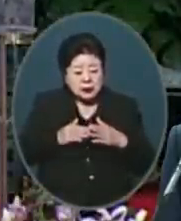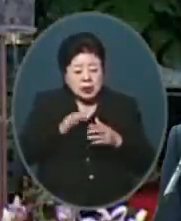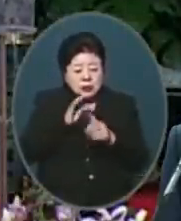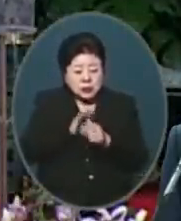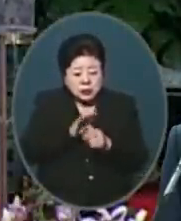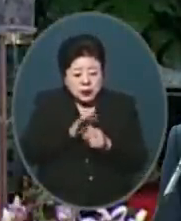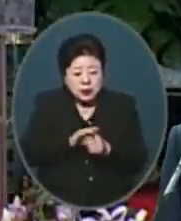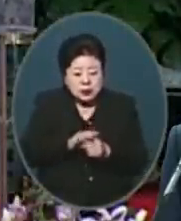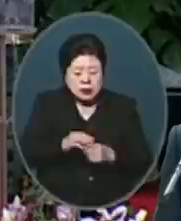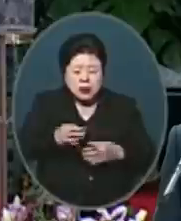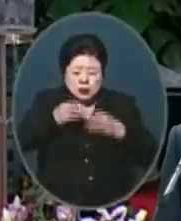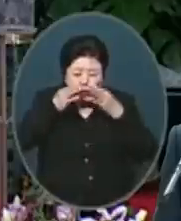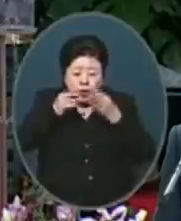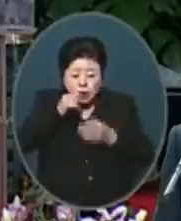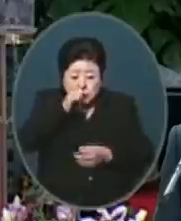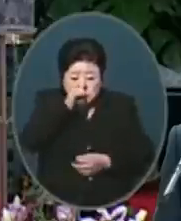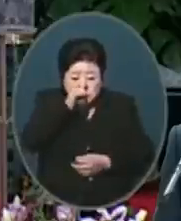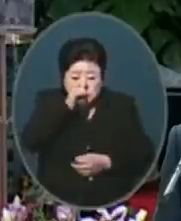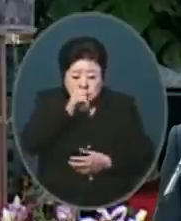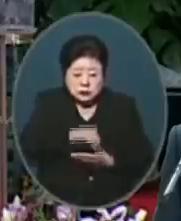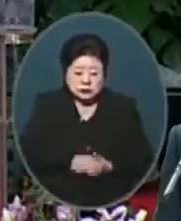다하고 있습니다.